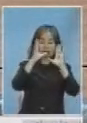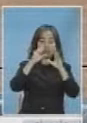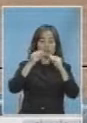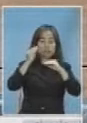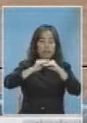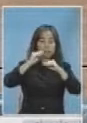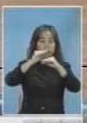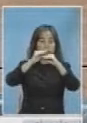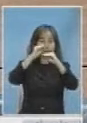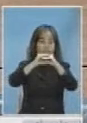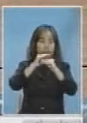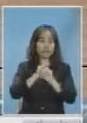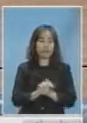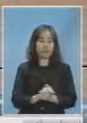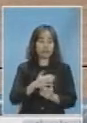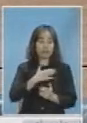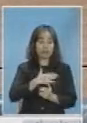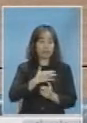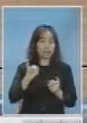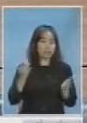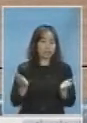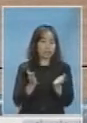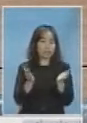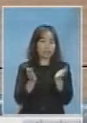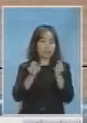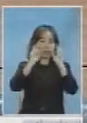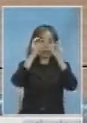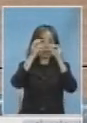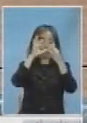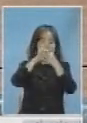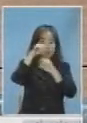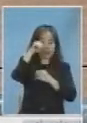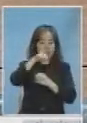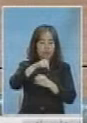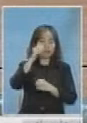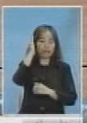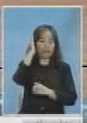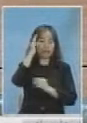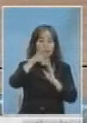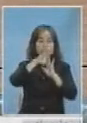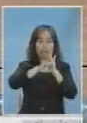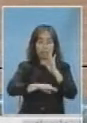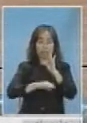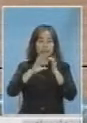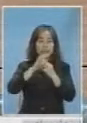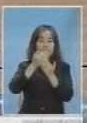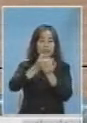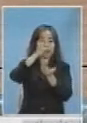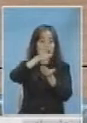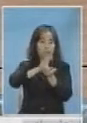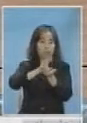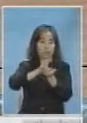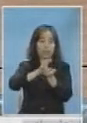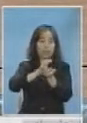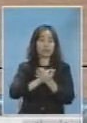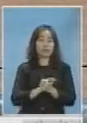ยๆผมได้สนับสนุนเรื่องนี้ในการอภิปรายงบประมาณในวาระแรก